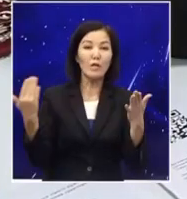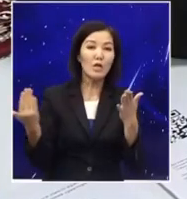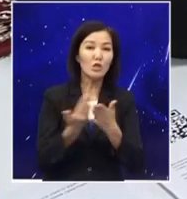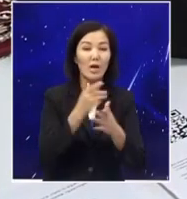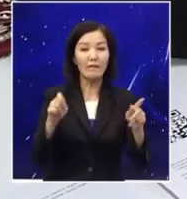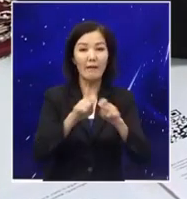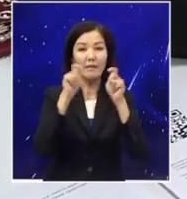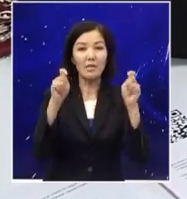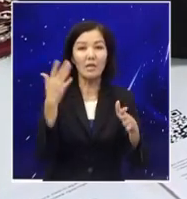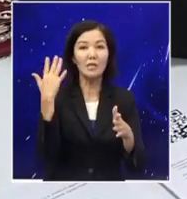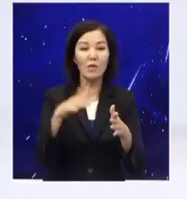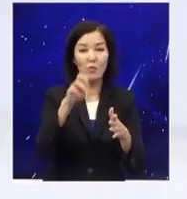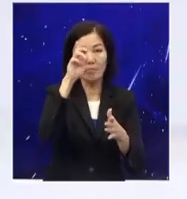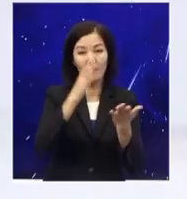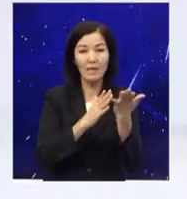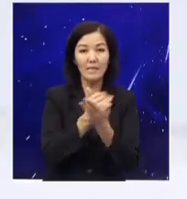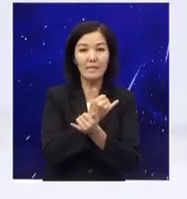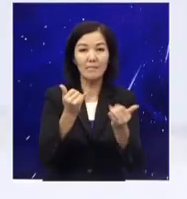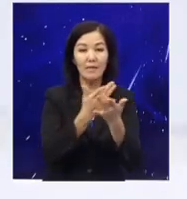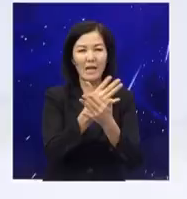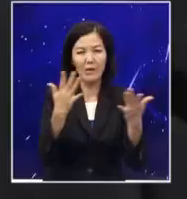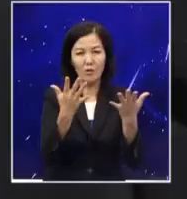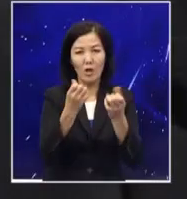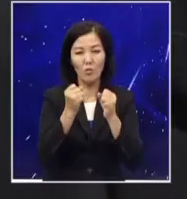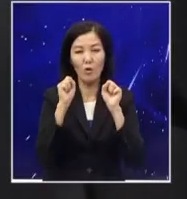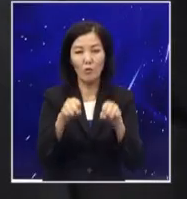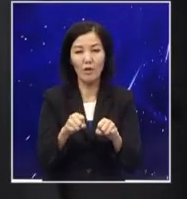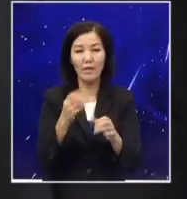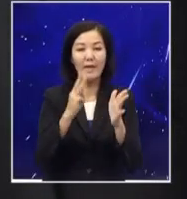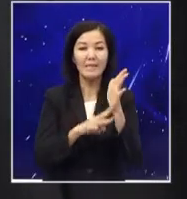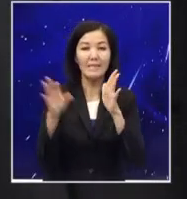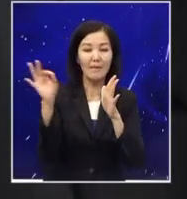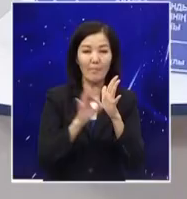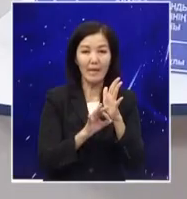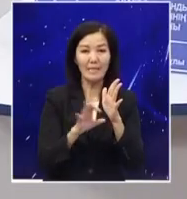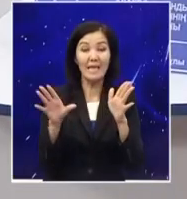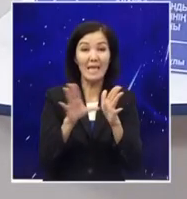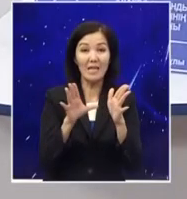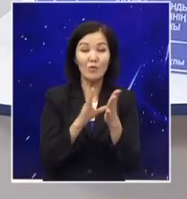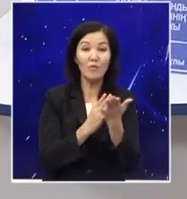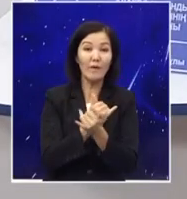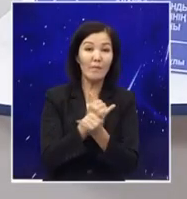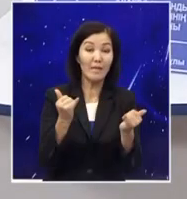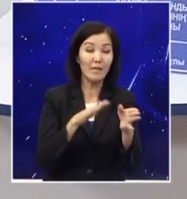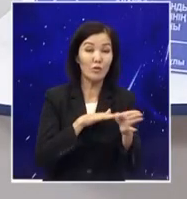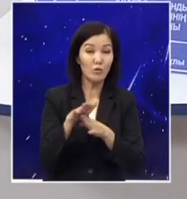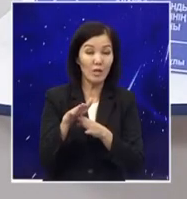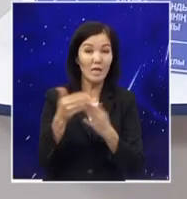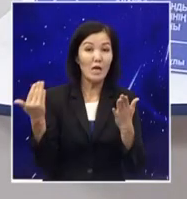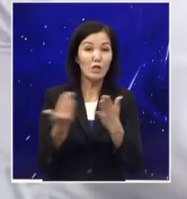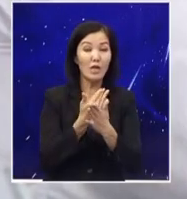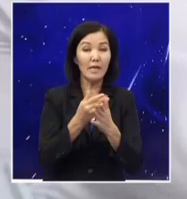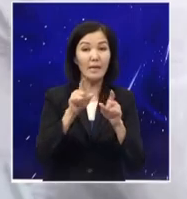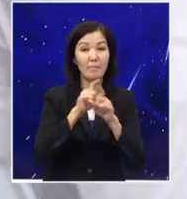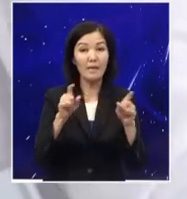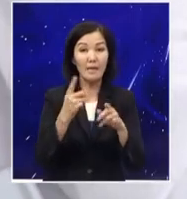әкімдікте олар 50-ден астам мемлекеттік қызмет түрін алады, яғни бұл 80%. Мұнда жұмыстар электронды форматта жүзеге асырылады. Жаңадан ашылған